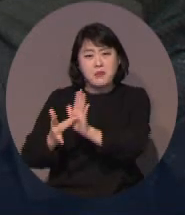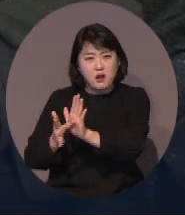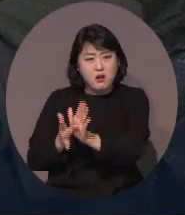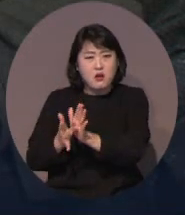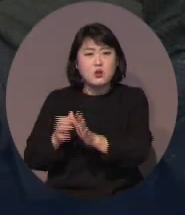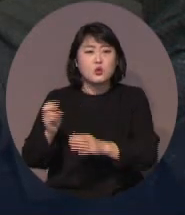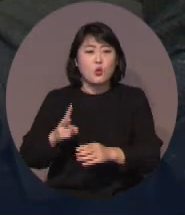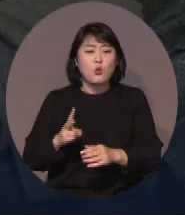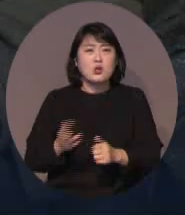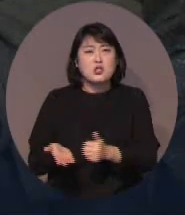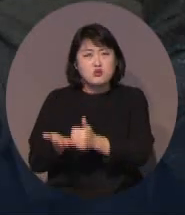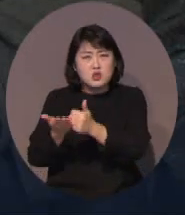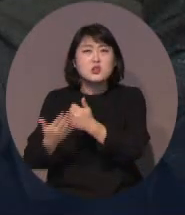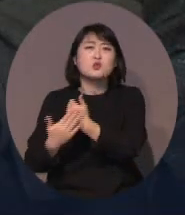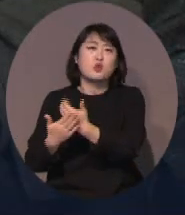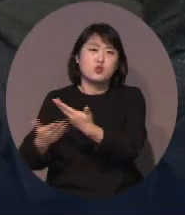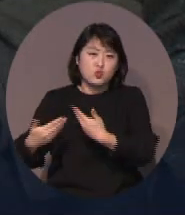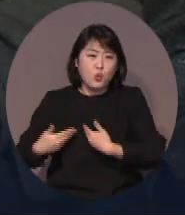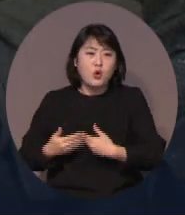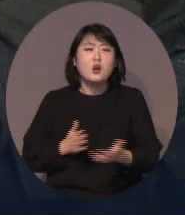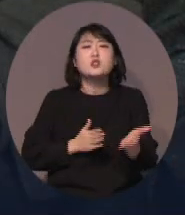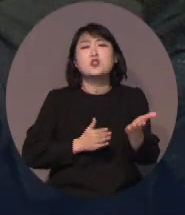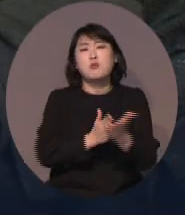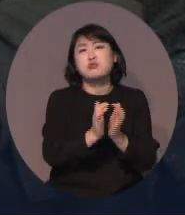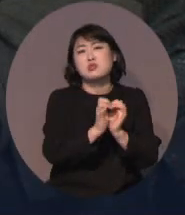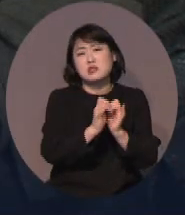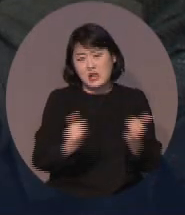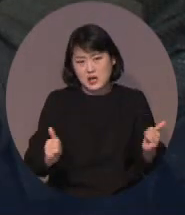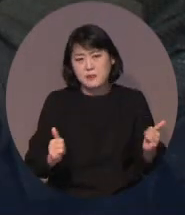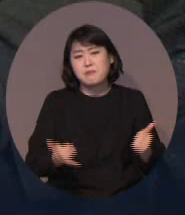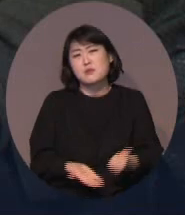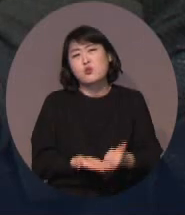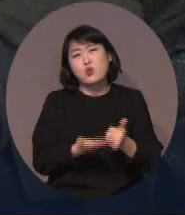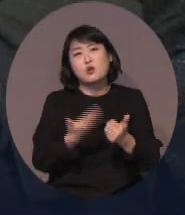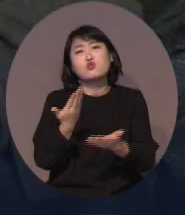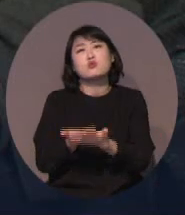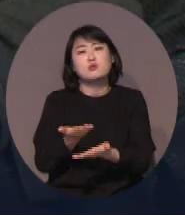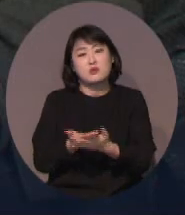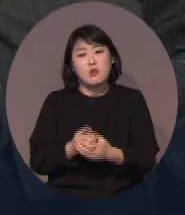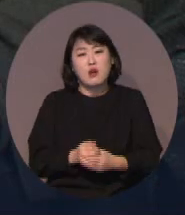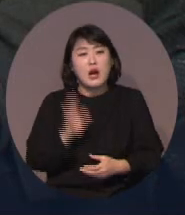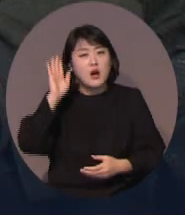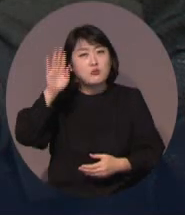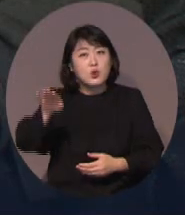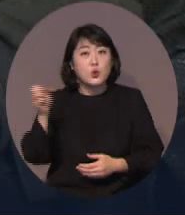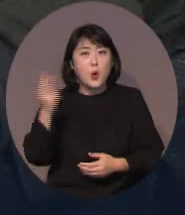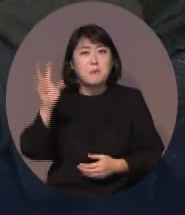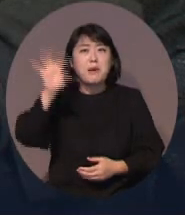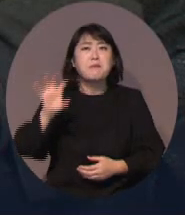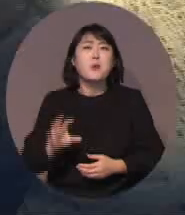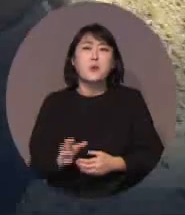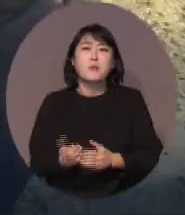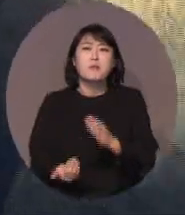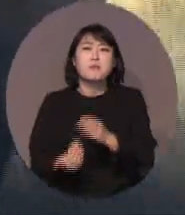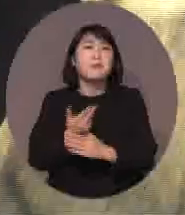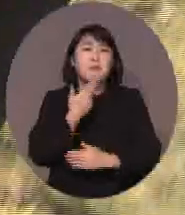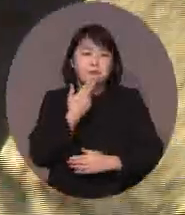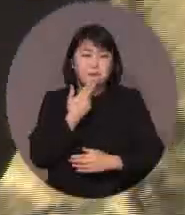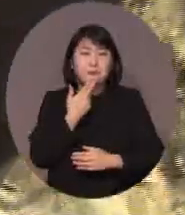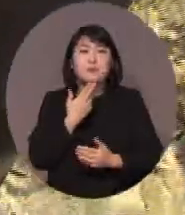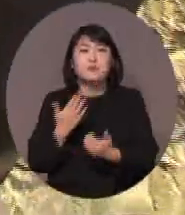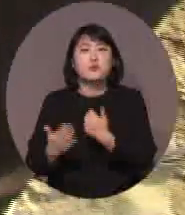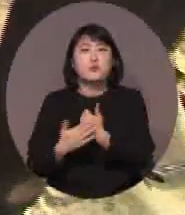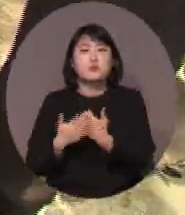지원 등을 해주시고 전문 인력을 양성해서 앞으로 이런 사태가 발생하지 않도록